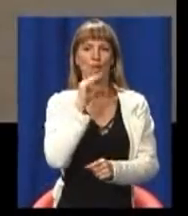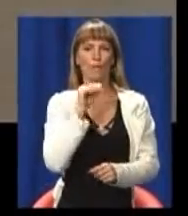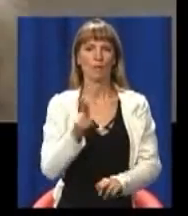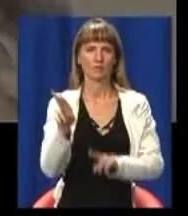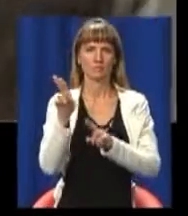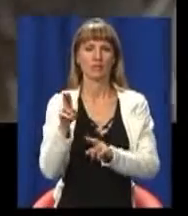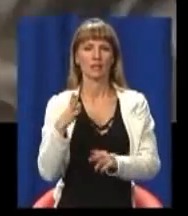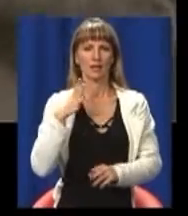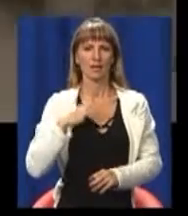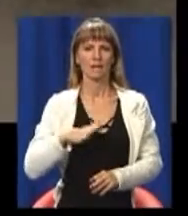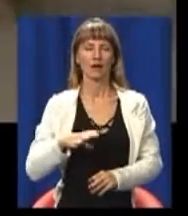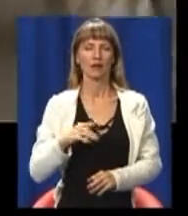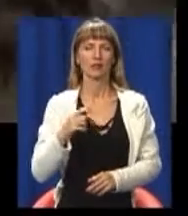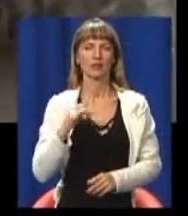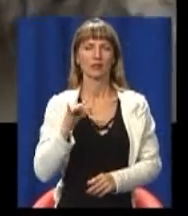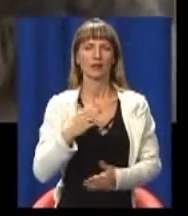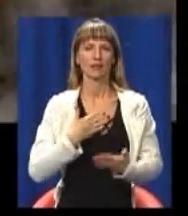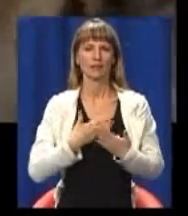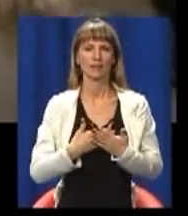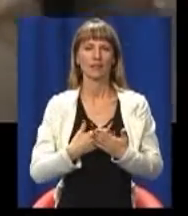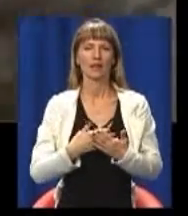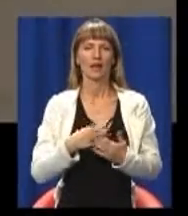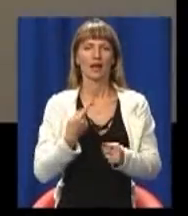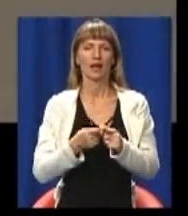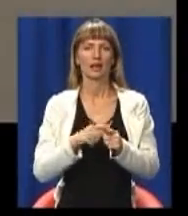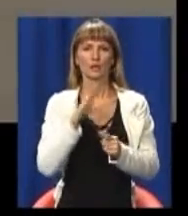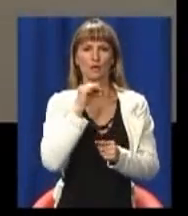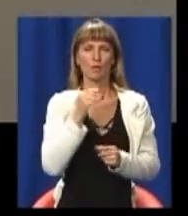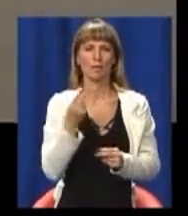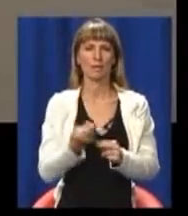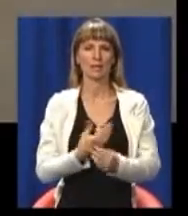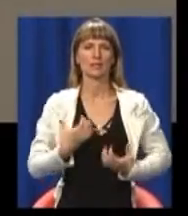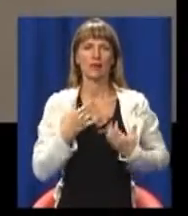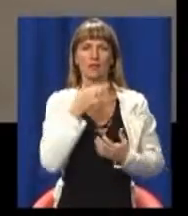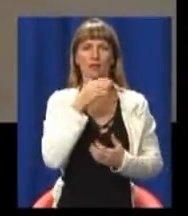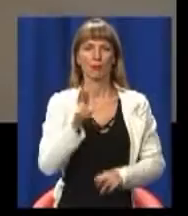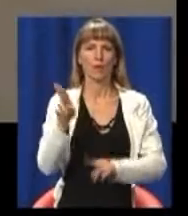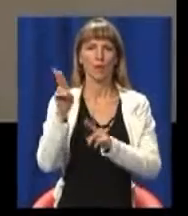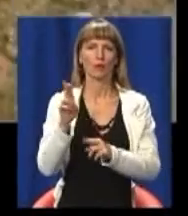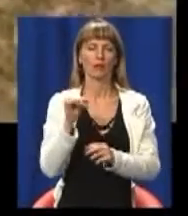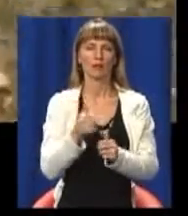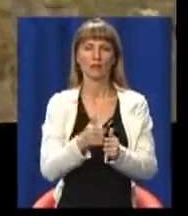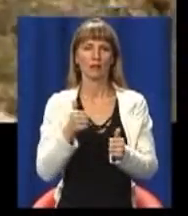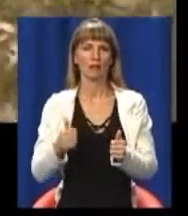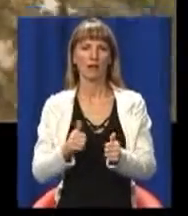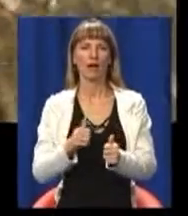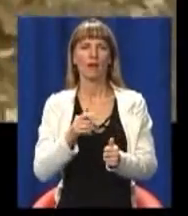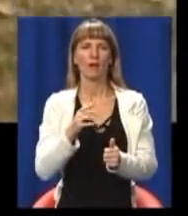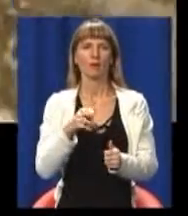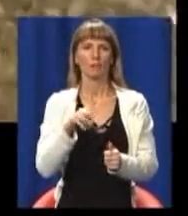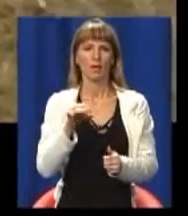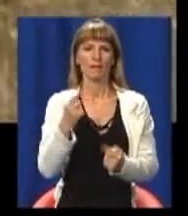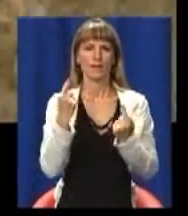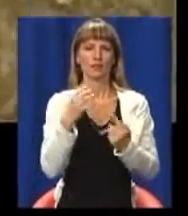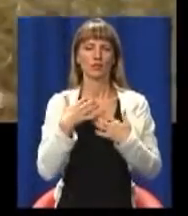полювання, витривалість, ентузіазму. Чеський тер'єр безстрашний під час полювання, не відступає навіть перед великими тваринами. Ці чотири